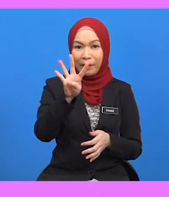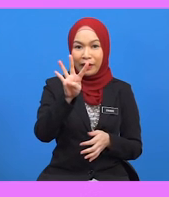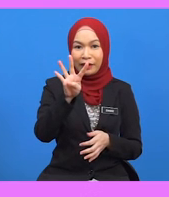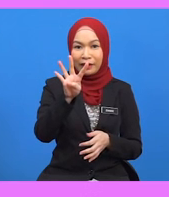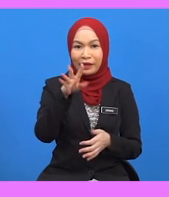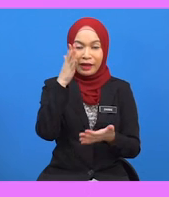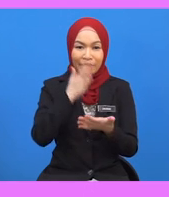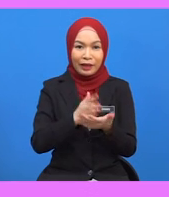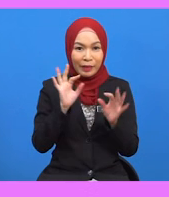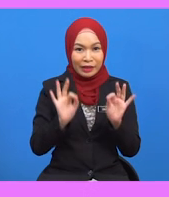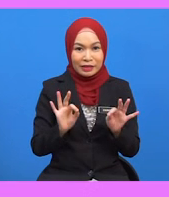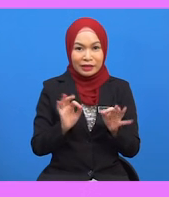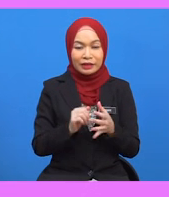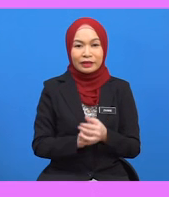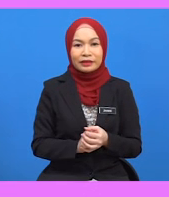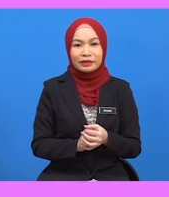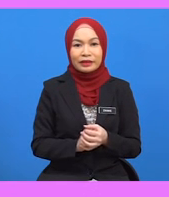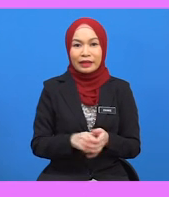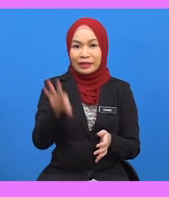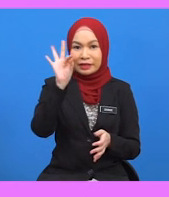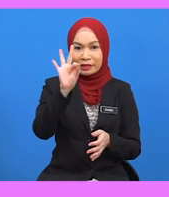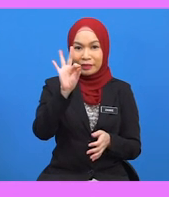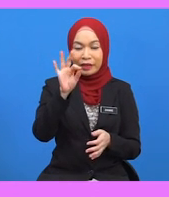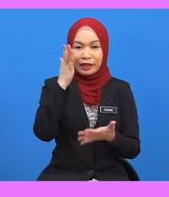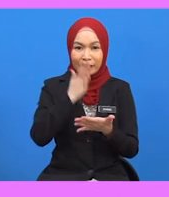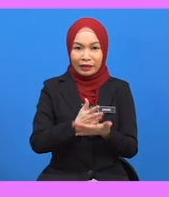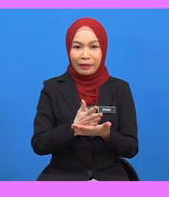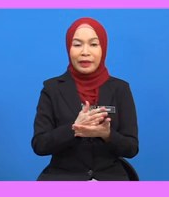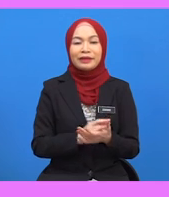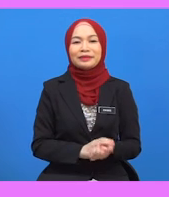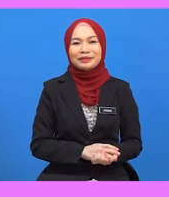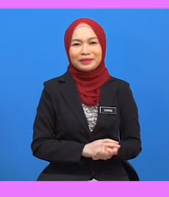8.4, tamat jika. 9, tamat.